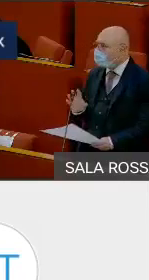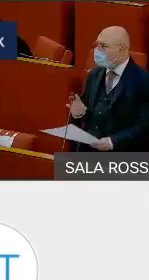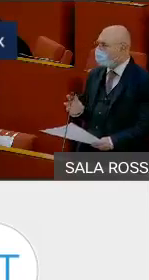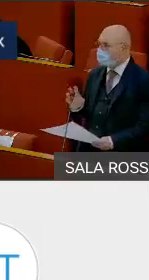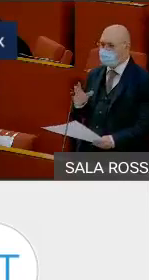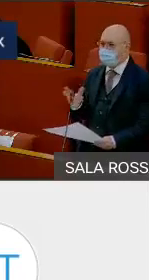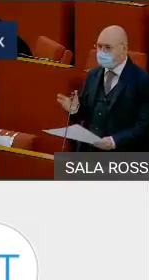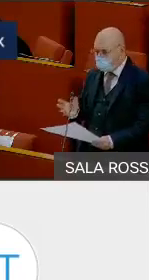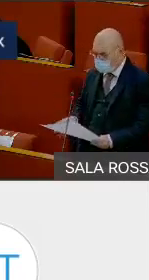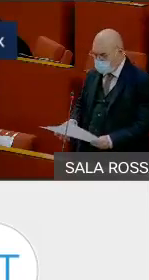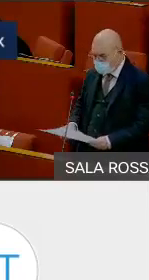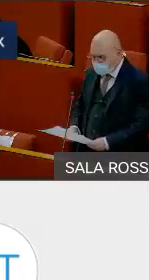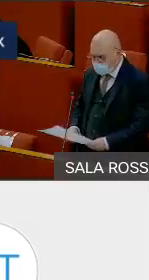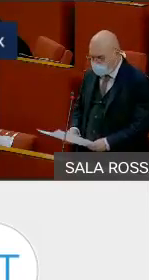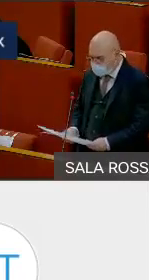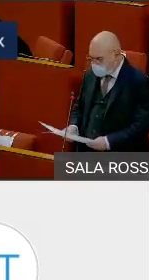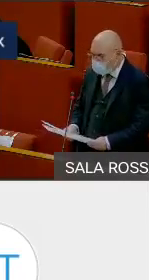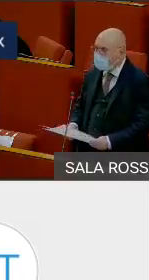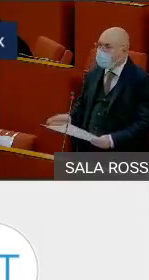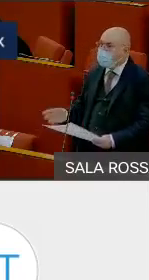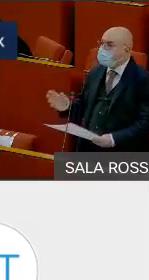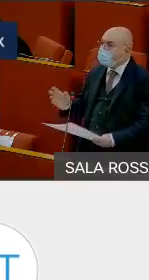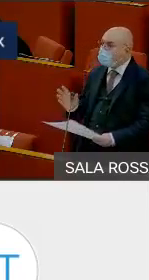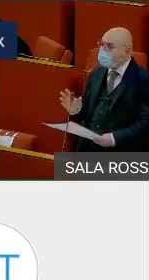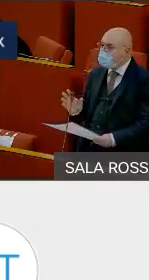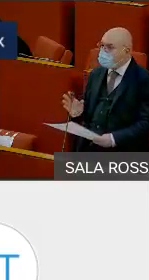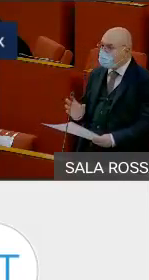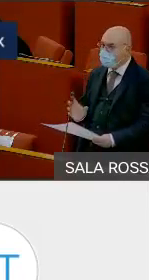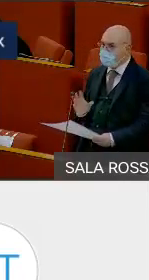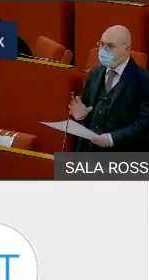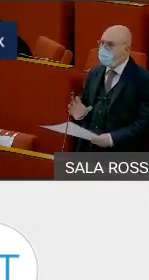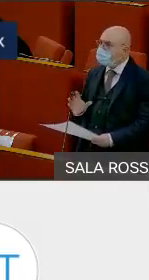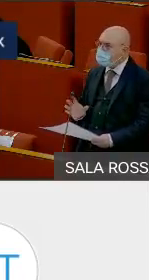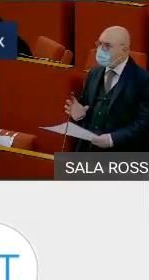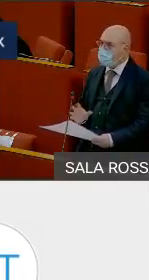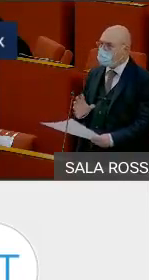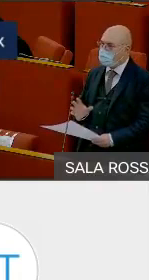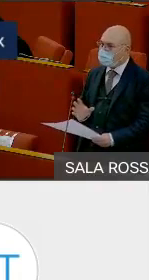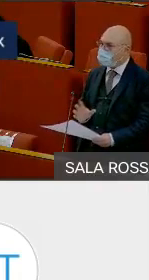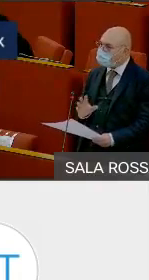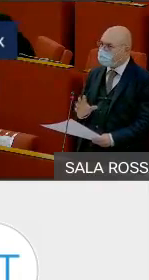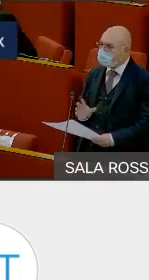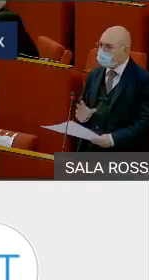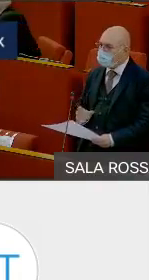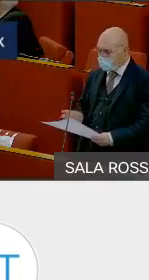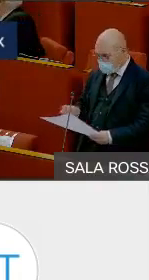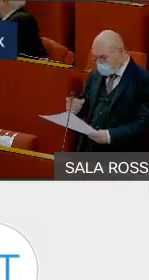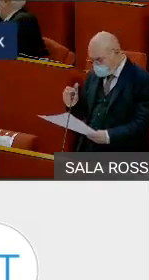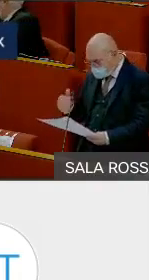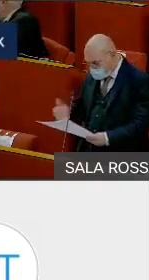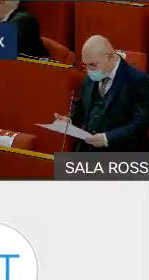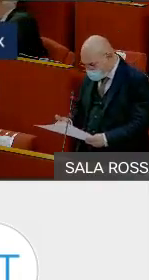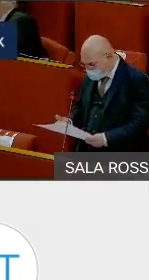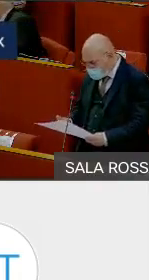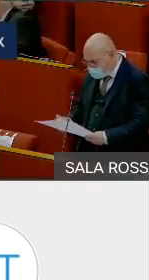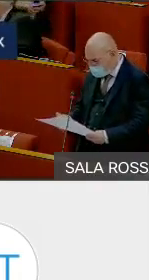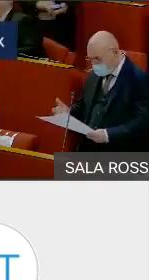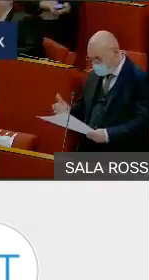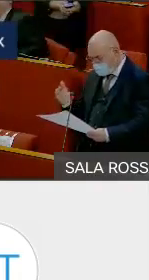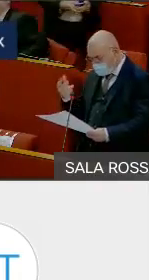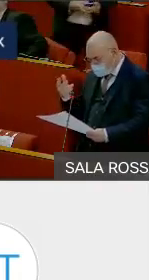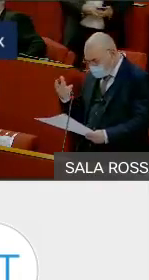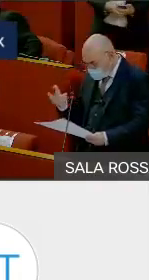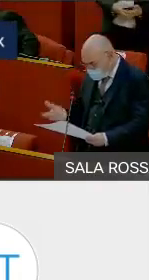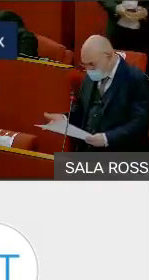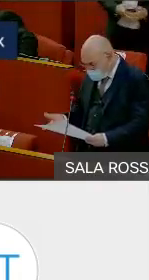quindi perché dico limitare il danno per lo meno si mantengano le caratteristiche tipiche nell'insediamento sparso